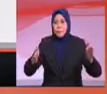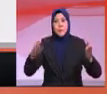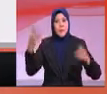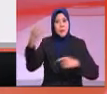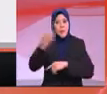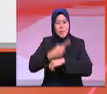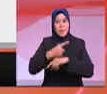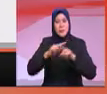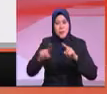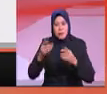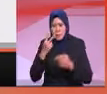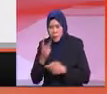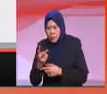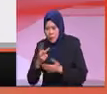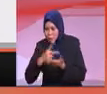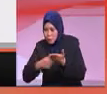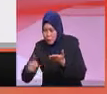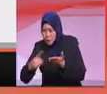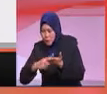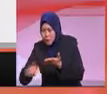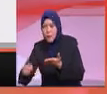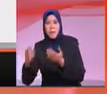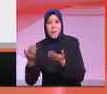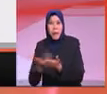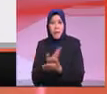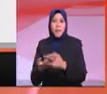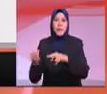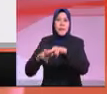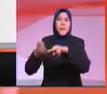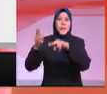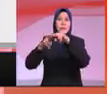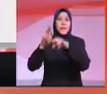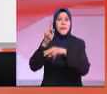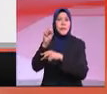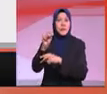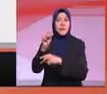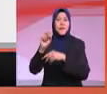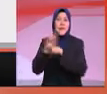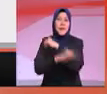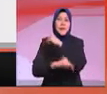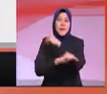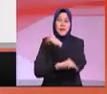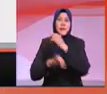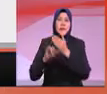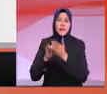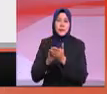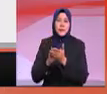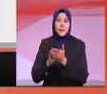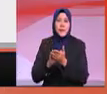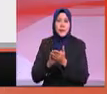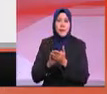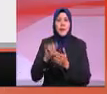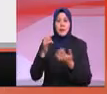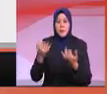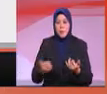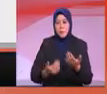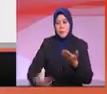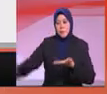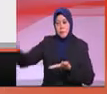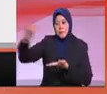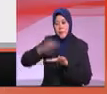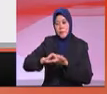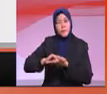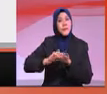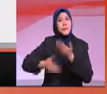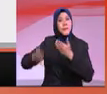dalam seminggu lagi barulah kes meningkat di negeri tersebut. Jadi untuk mereka yang kembali dari negeri